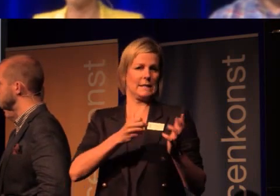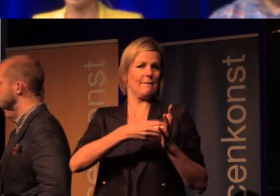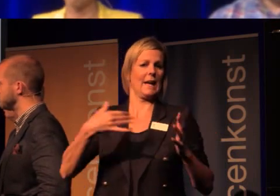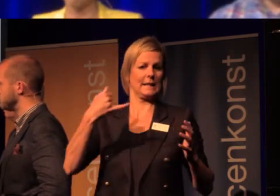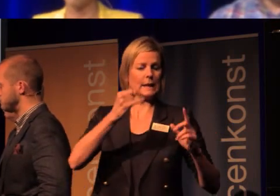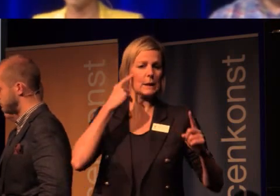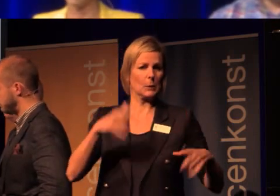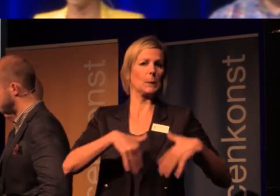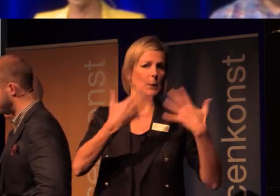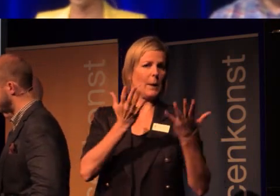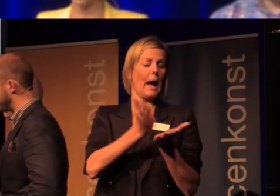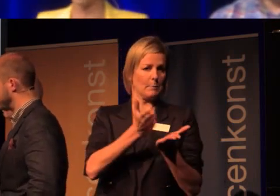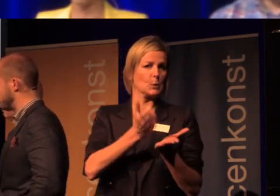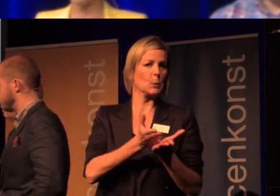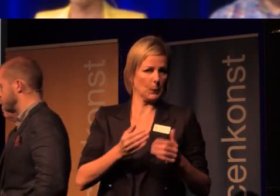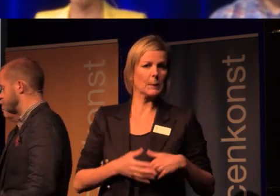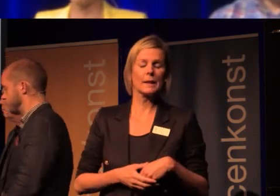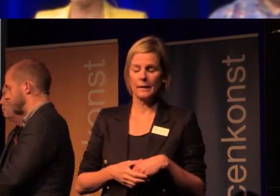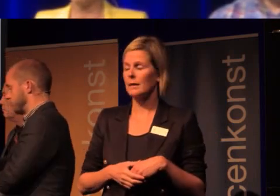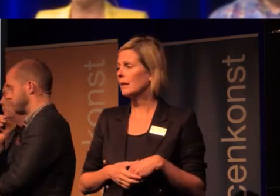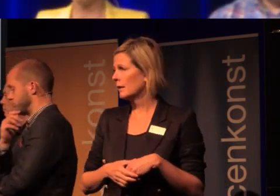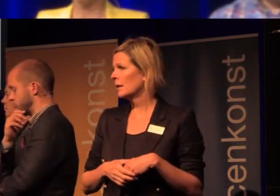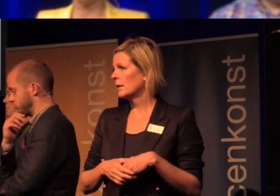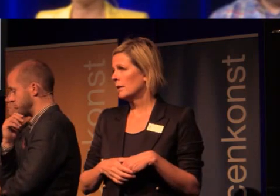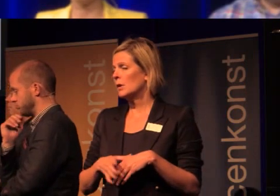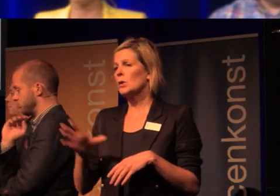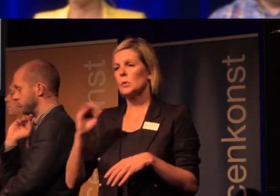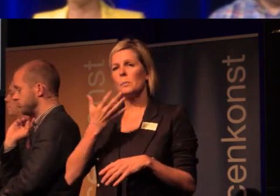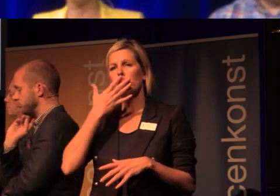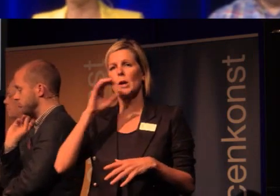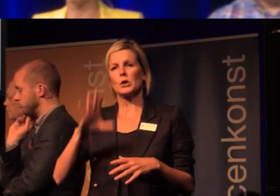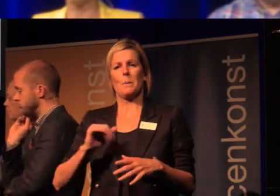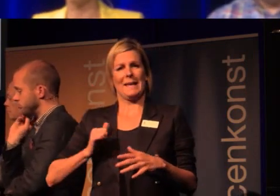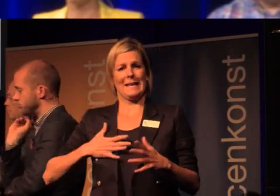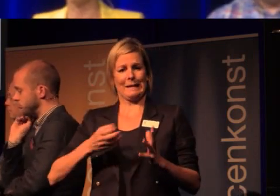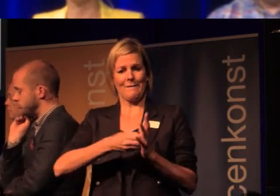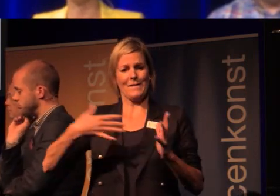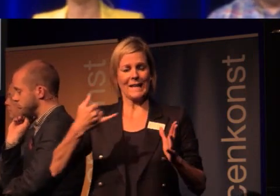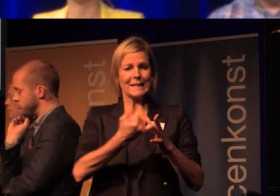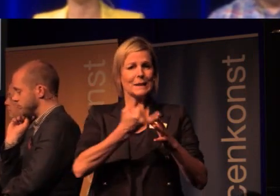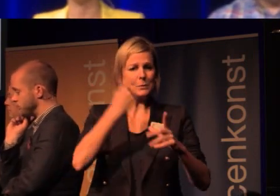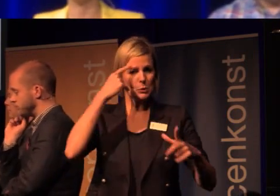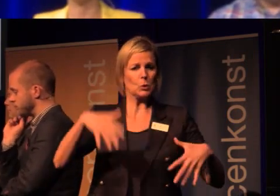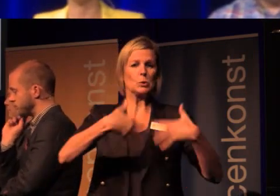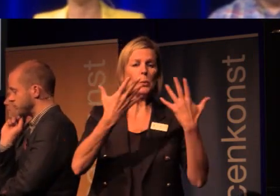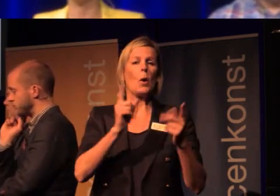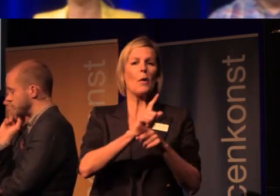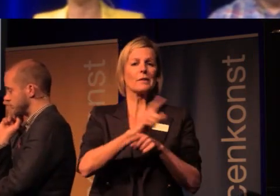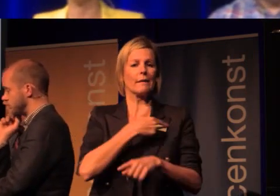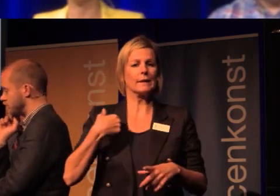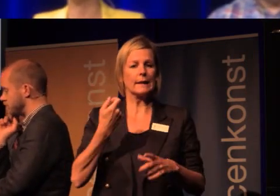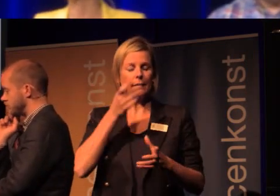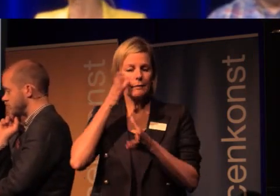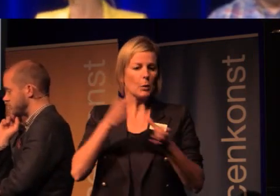själv. Jag tycker att när man för en diskussion om egenvärde så blir det lätt att man fastnar i att säga att den här kulturen är värdefull av den